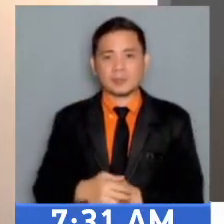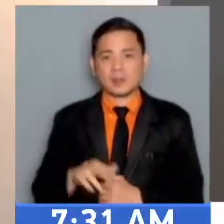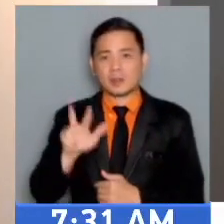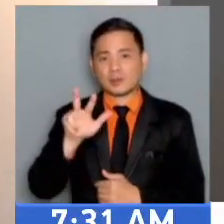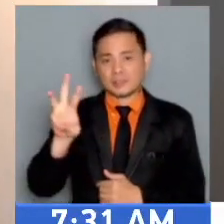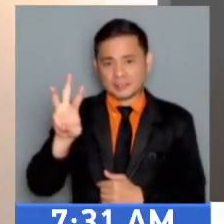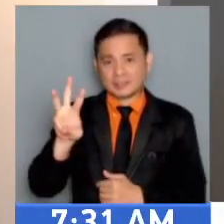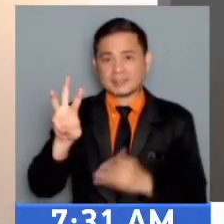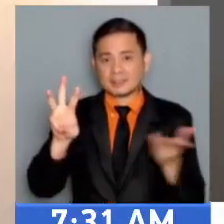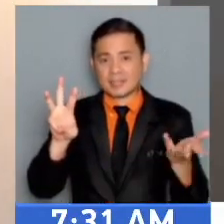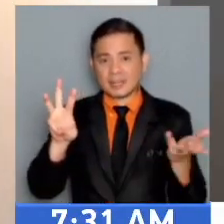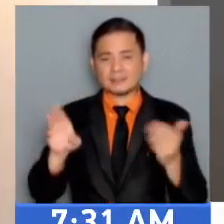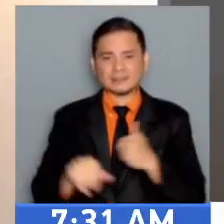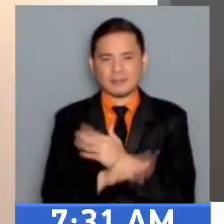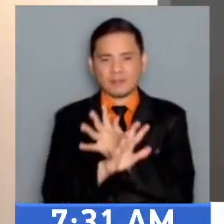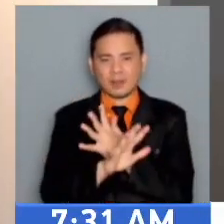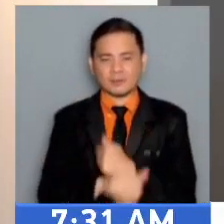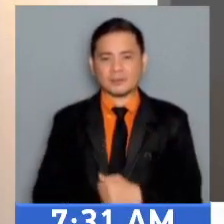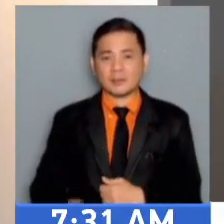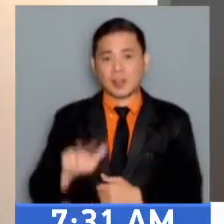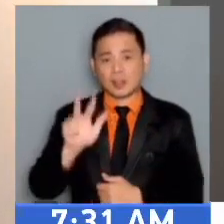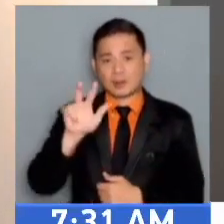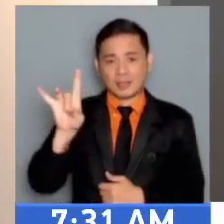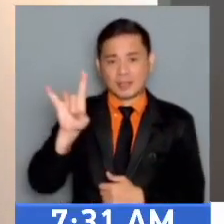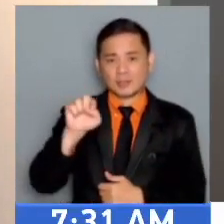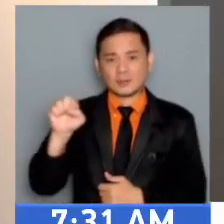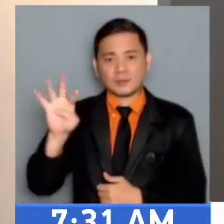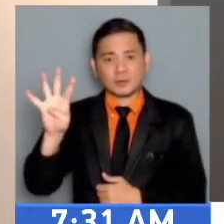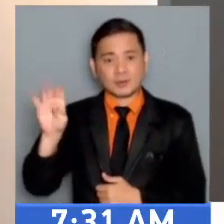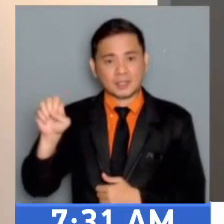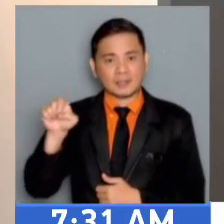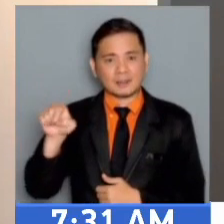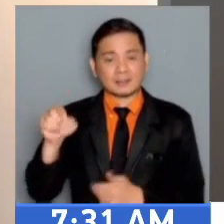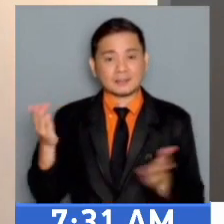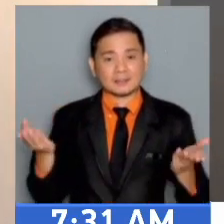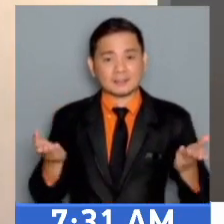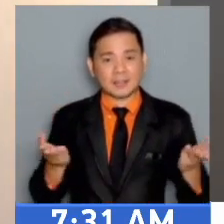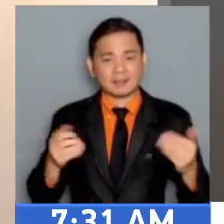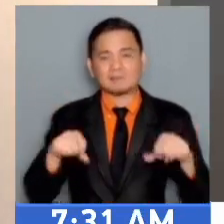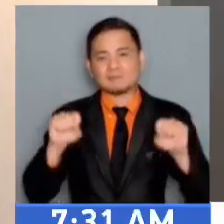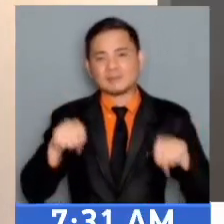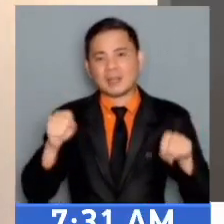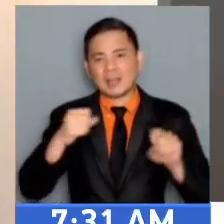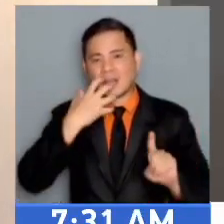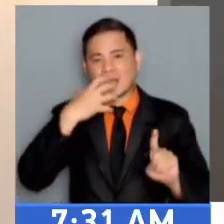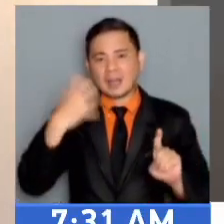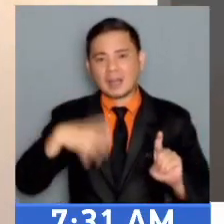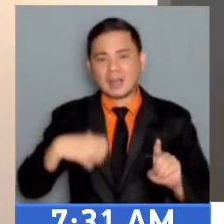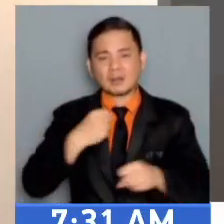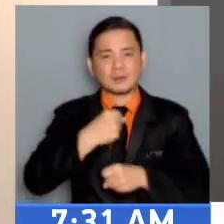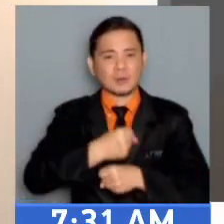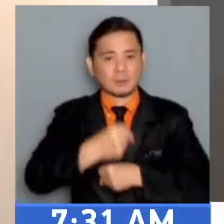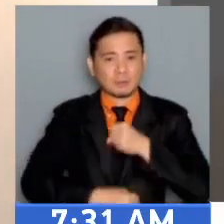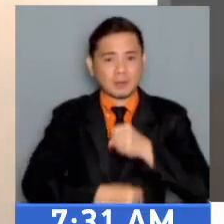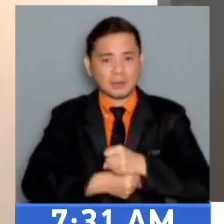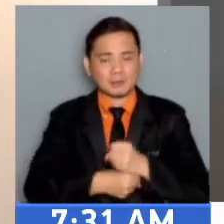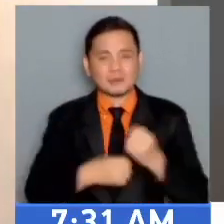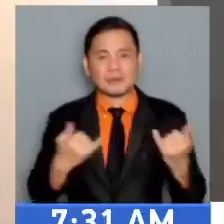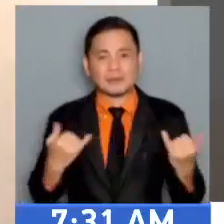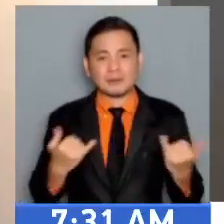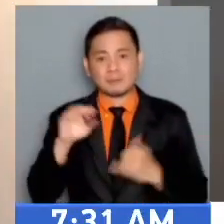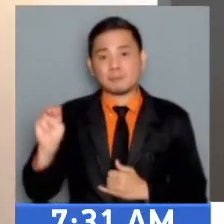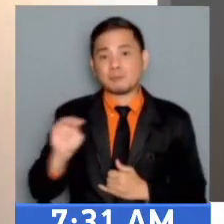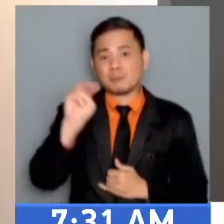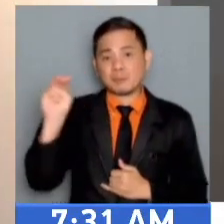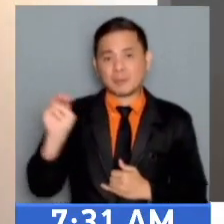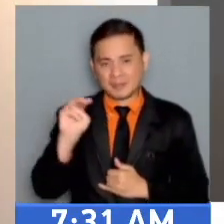City, habang 38 hanggang 40 degrees Celsius ang posibleng init factor sa Cotabato City ngayong Lunes Santo hanggang